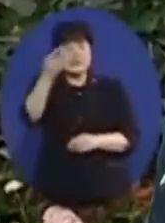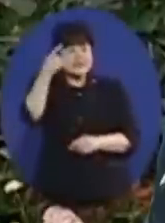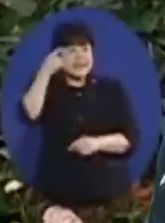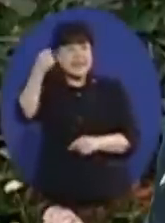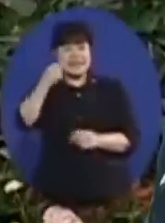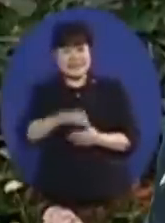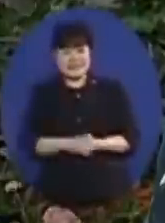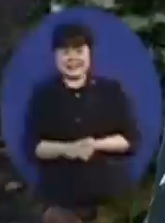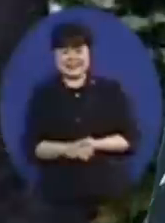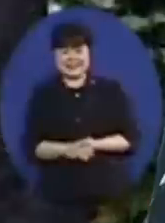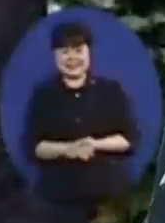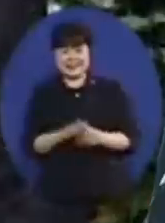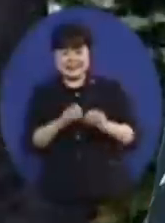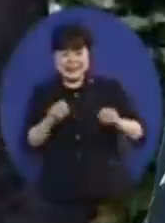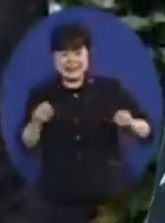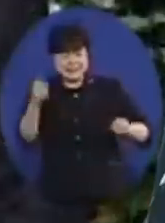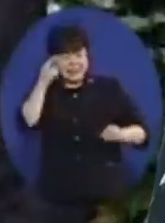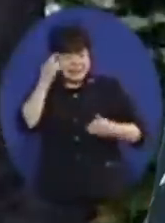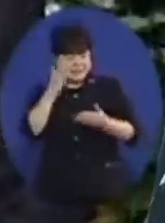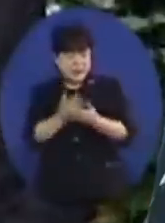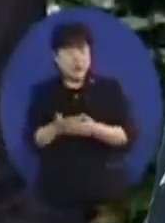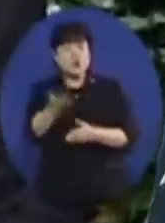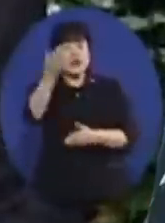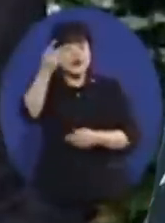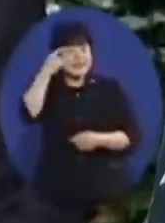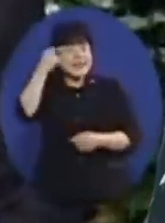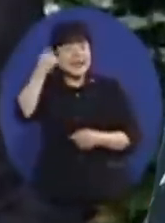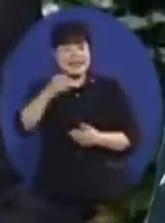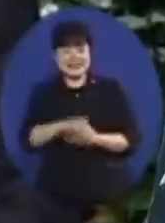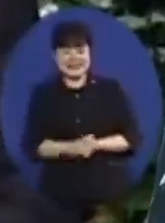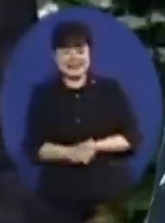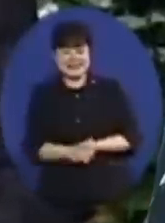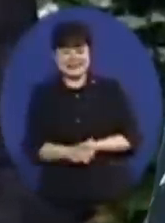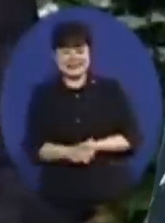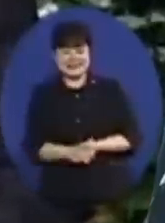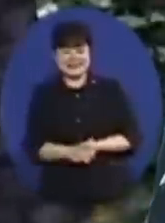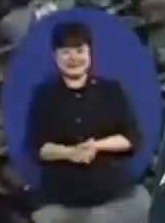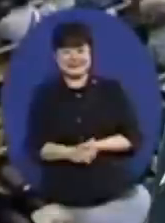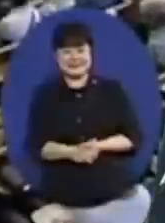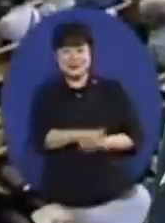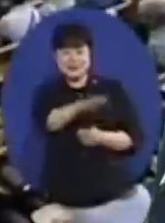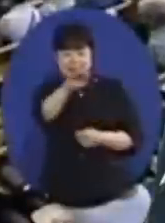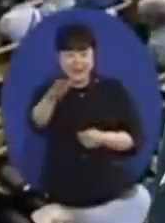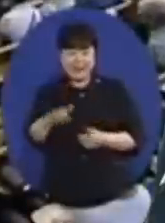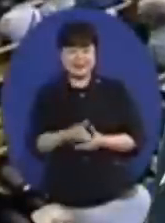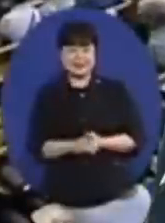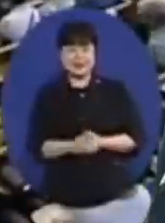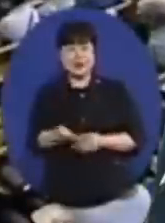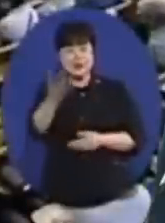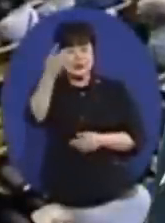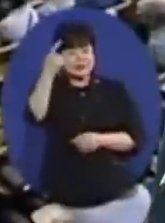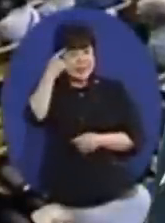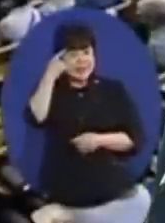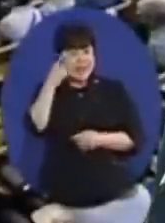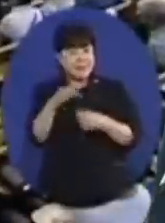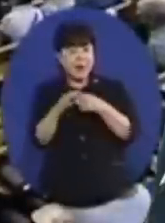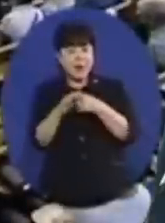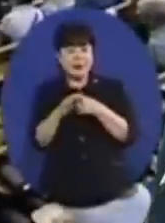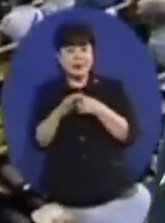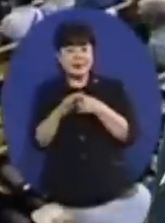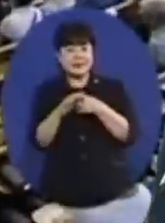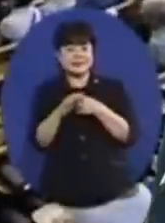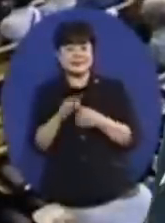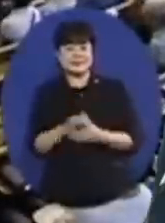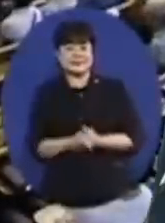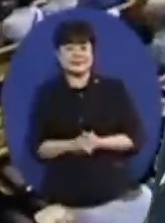생각하라 땅의 뜻을 수행하지 말고 위의 것을 생각하라고 우리가 위의 것을 생각하면